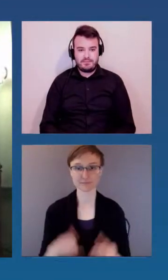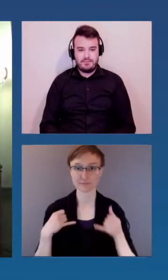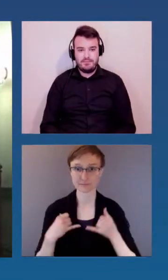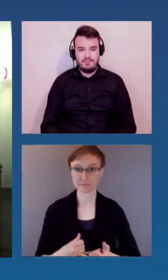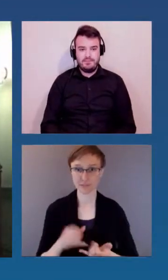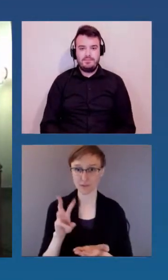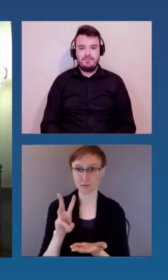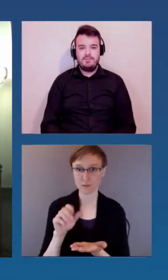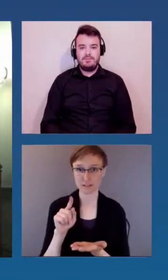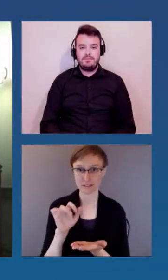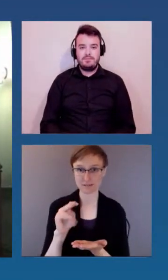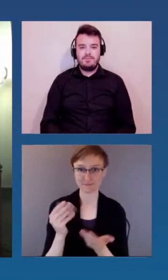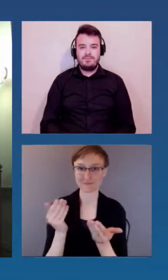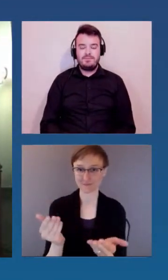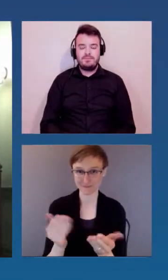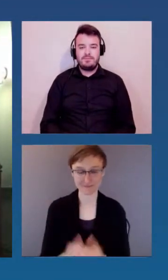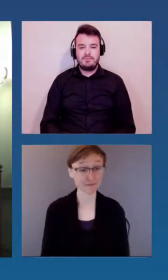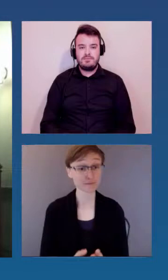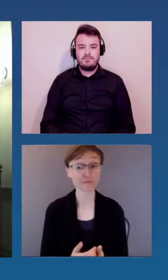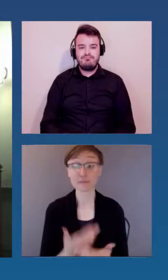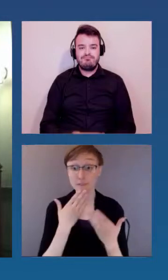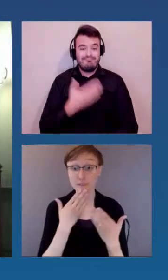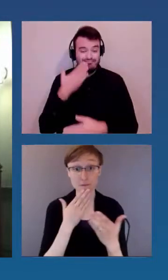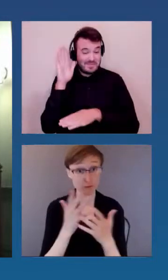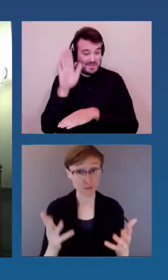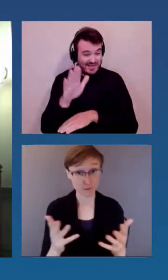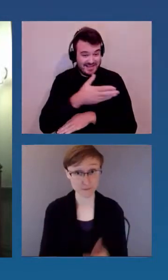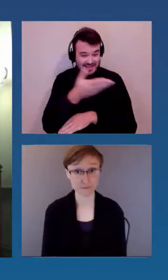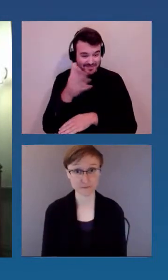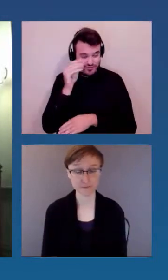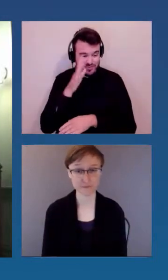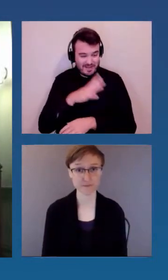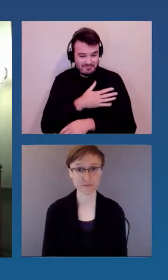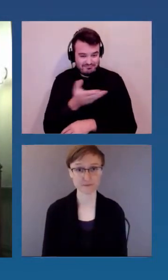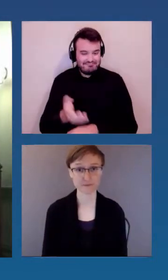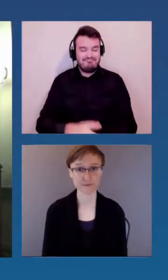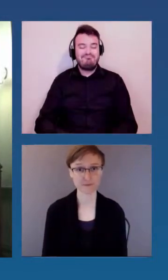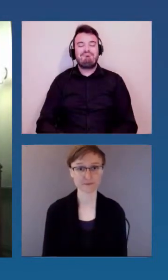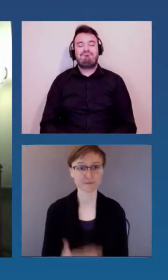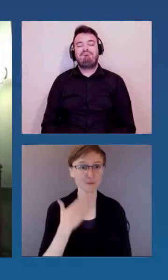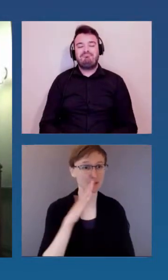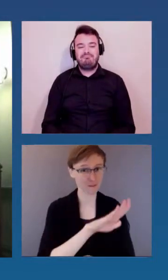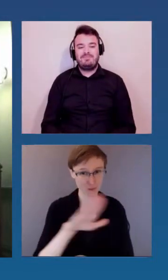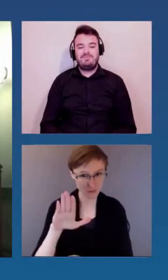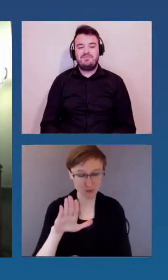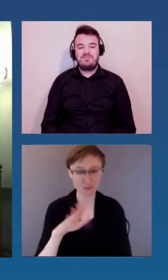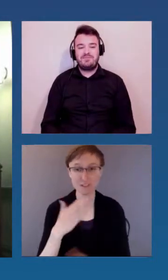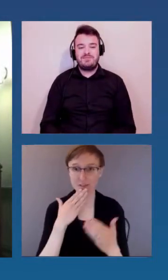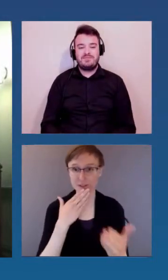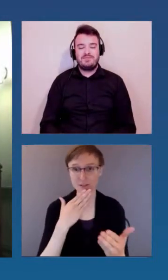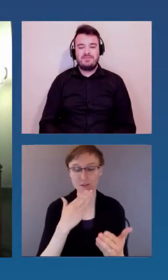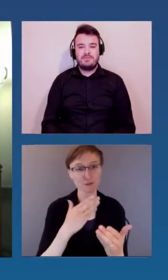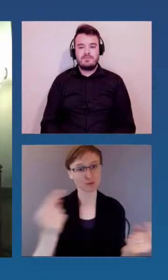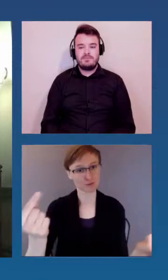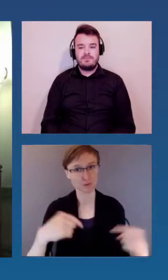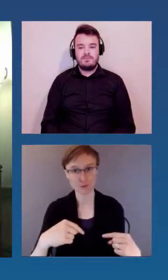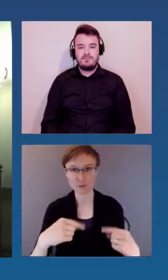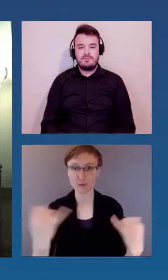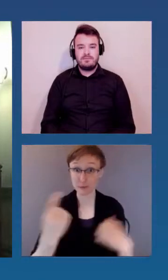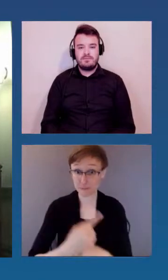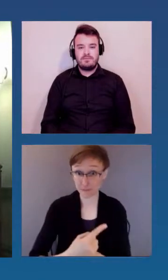Great. Thank you very much. Bon après-midi, mesdames et messieurs. Good afternoon, ladies and gentlemen. And thank you for joining us for today's media availability.